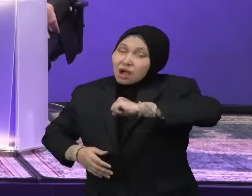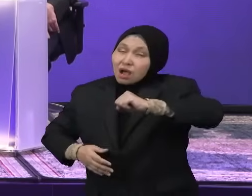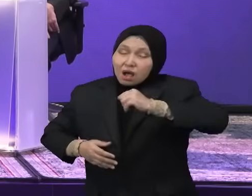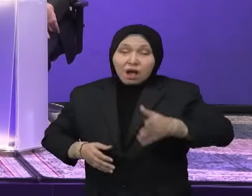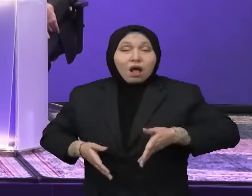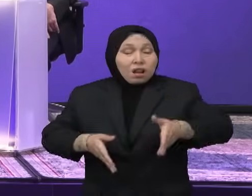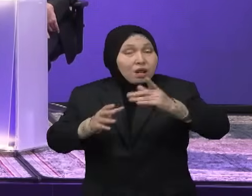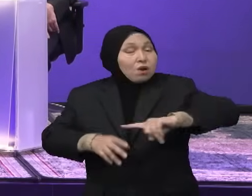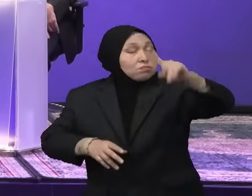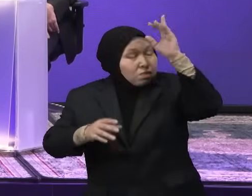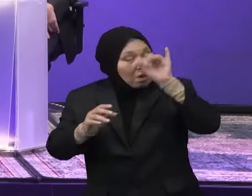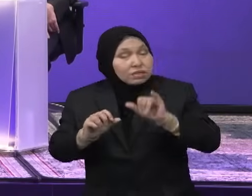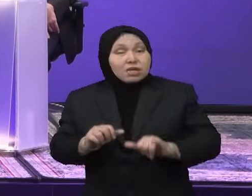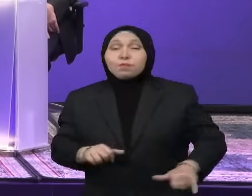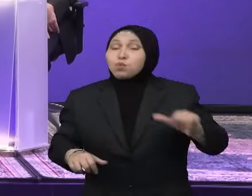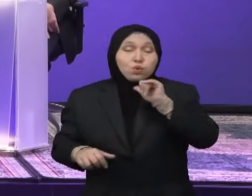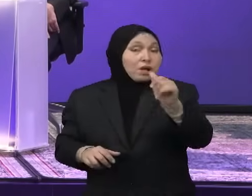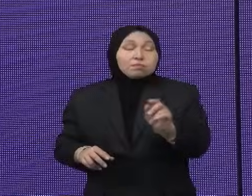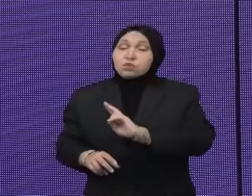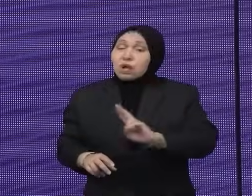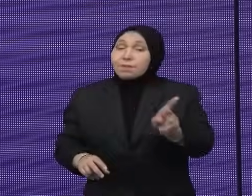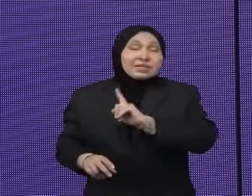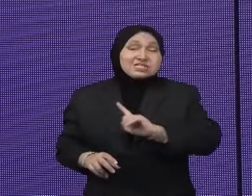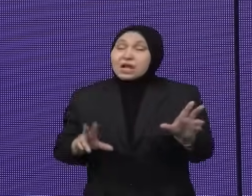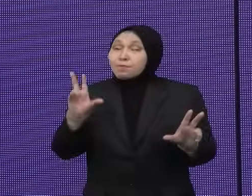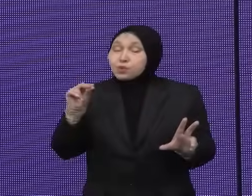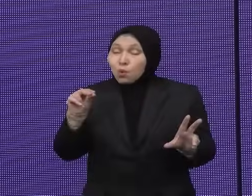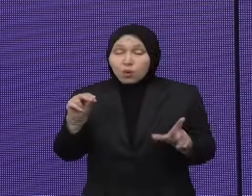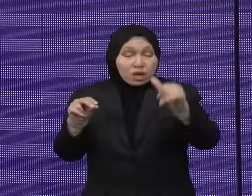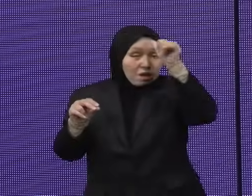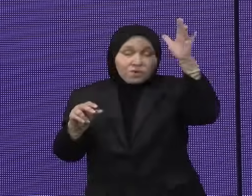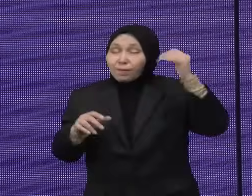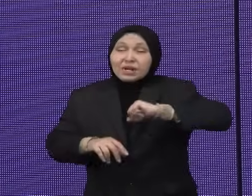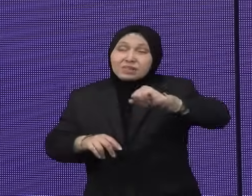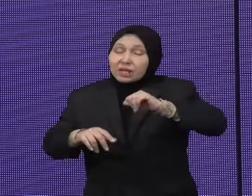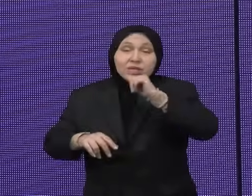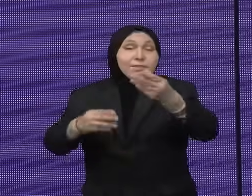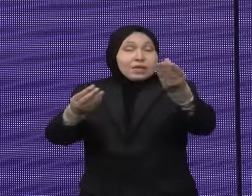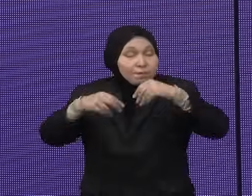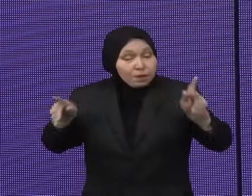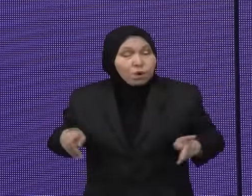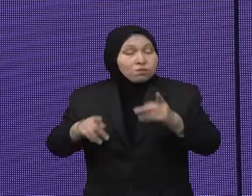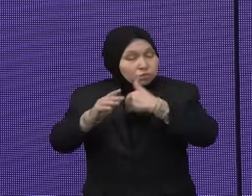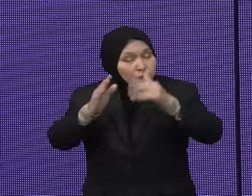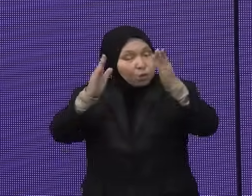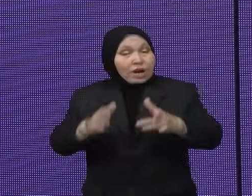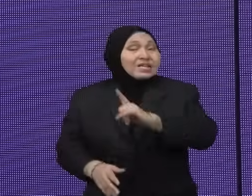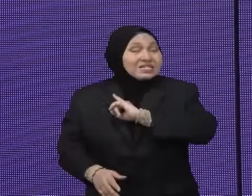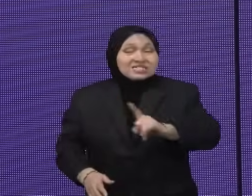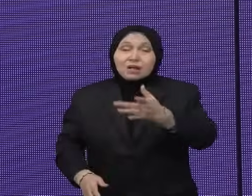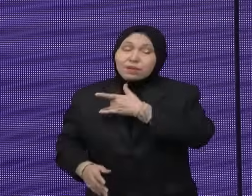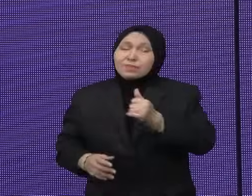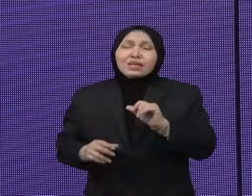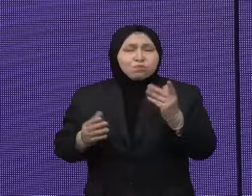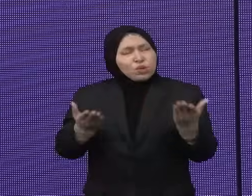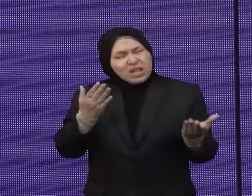ada orang yang bukan beragama Islam yang menentang dan tidak memberi ruang kepada orang Islam beriman. Mungkin dekat Malaysia ni